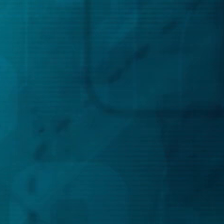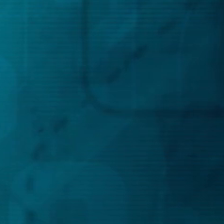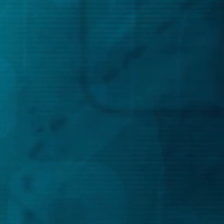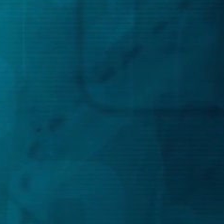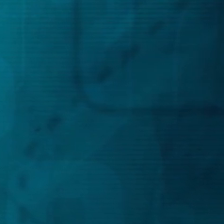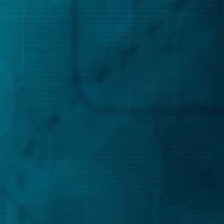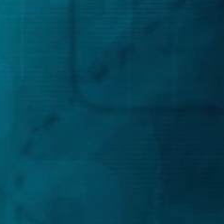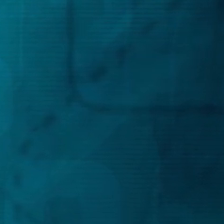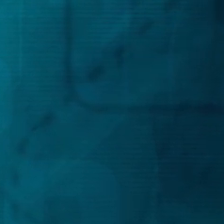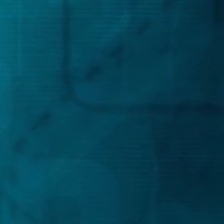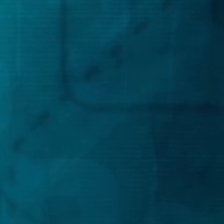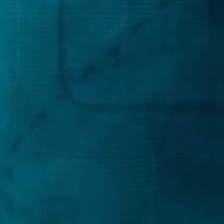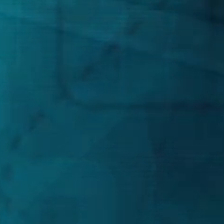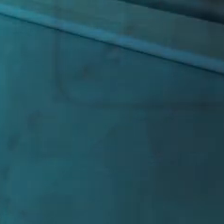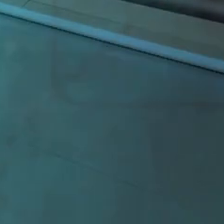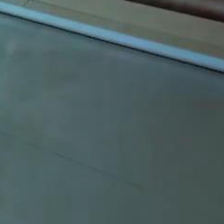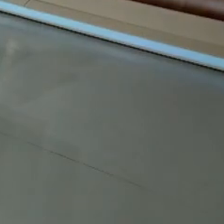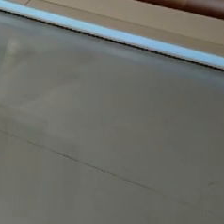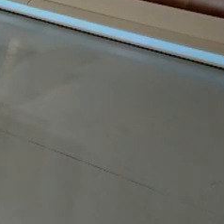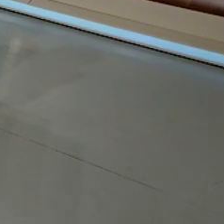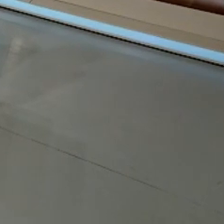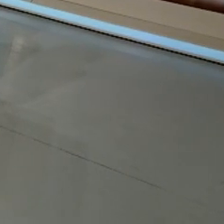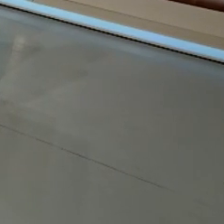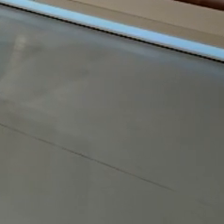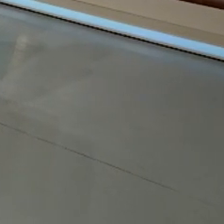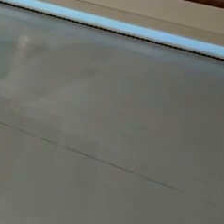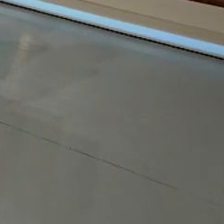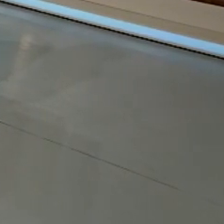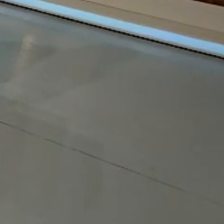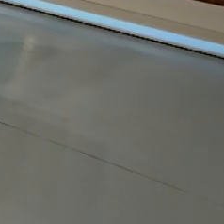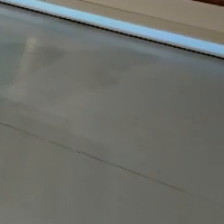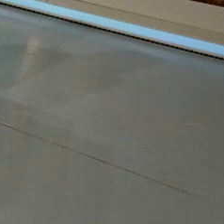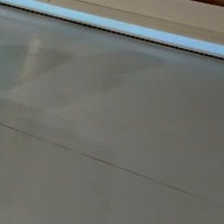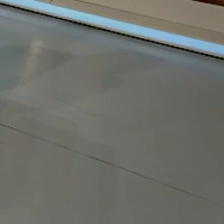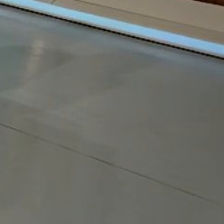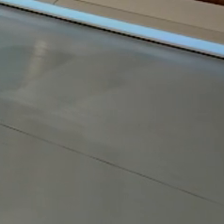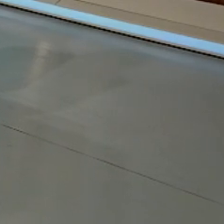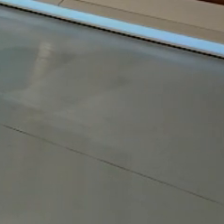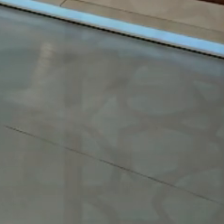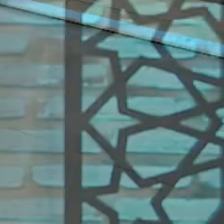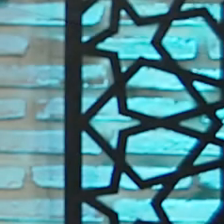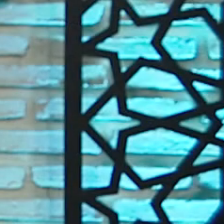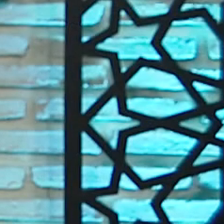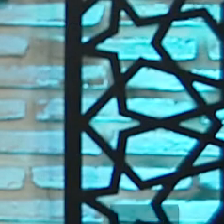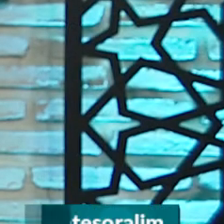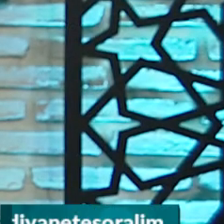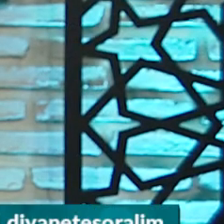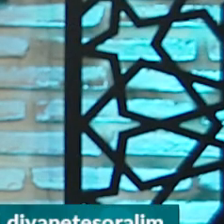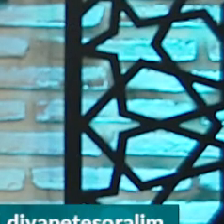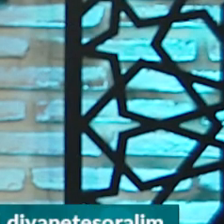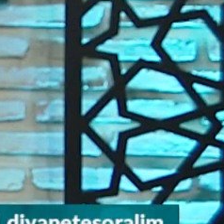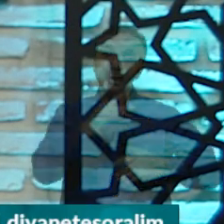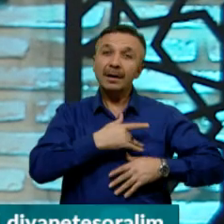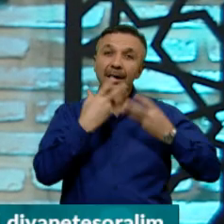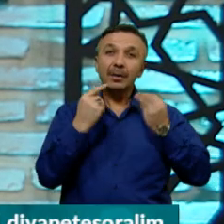öğrenmek herkese farzdır Esselamü aleyküm ve rahmetullahi ve berakatuhu Sevgili dostlar rahman ve rahim olan